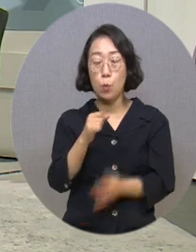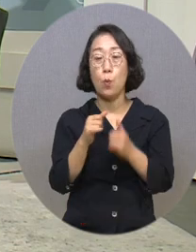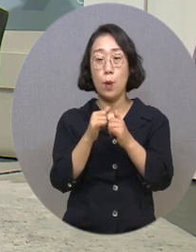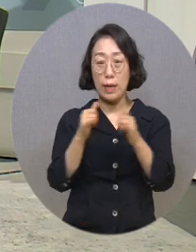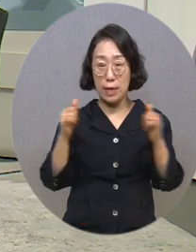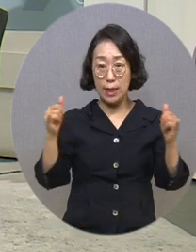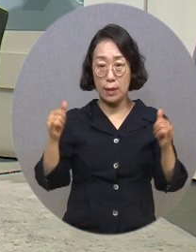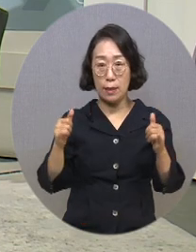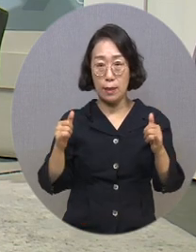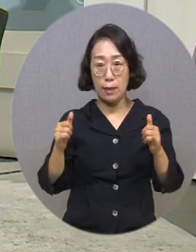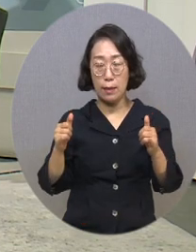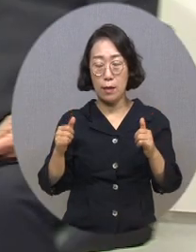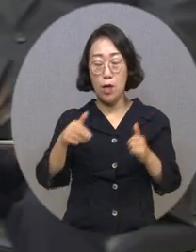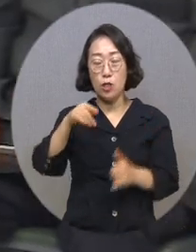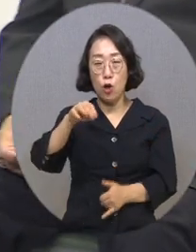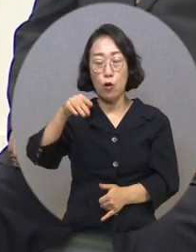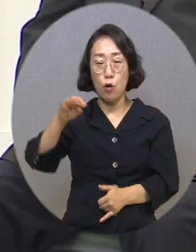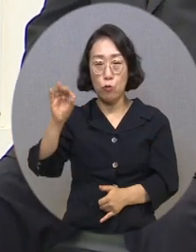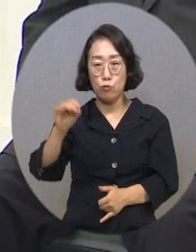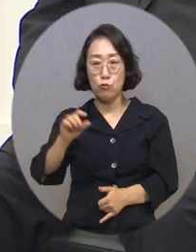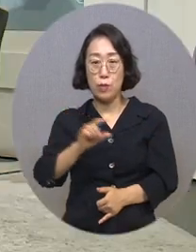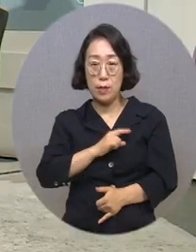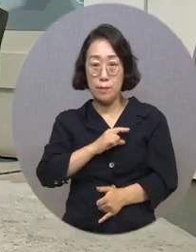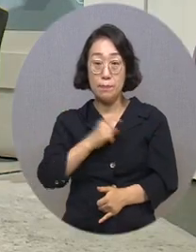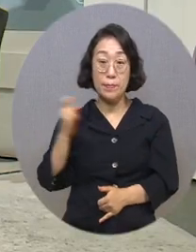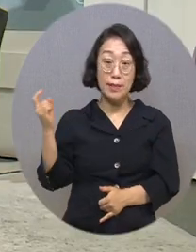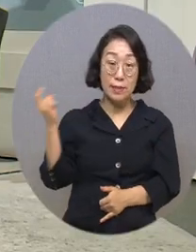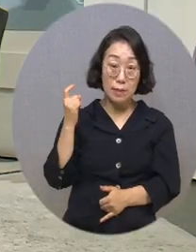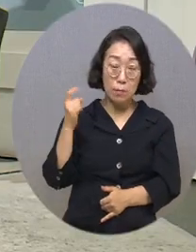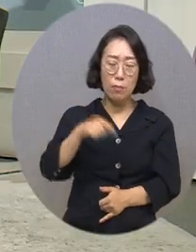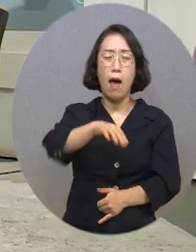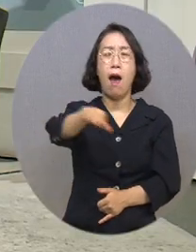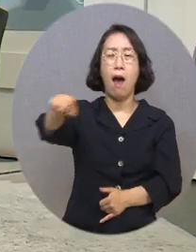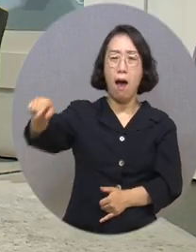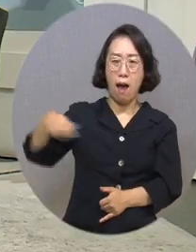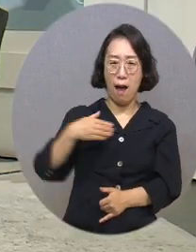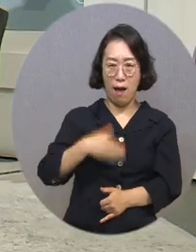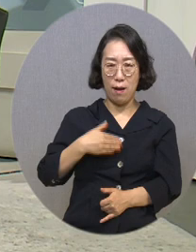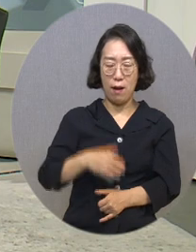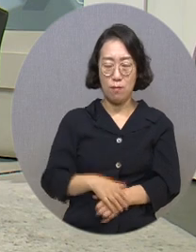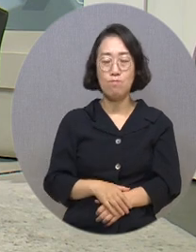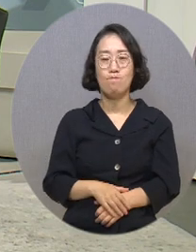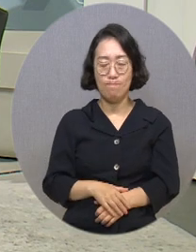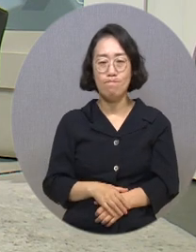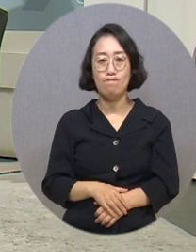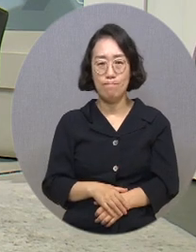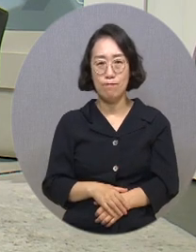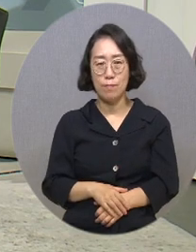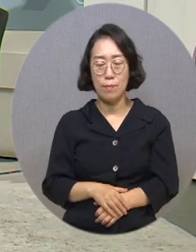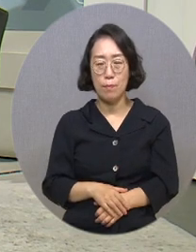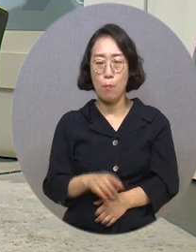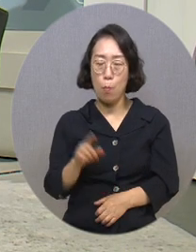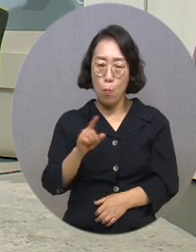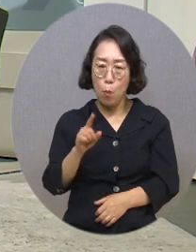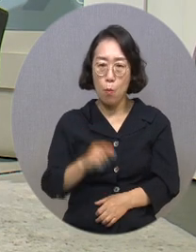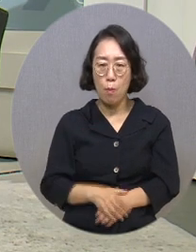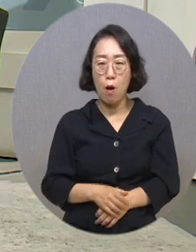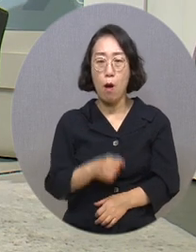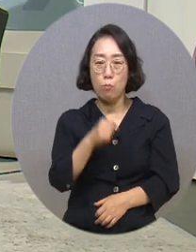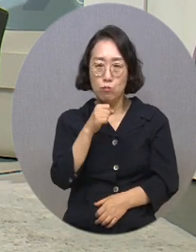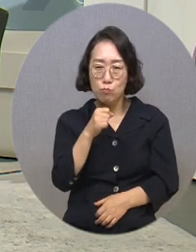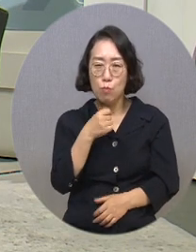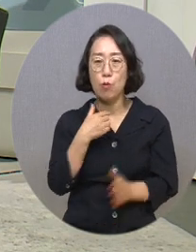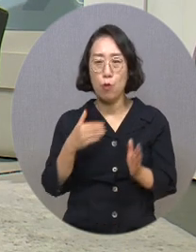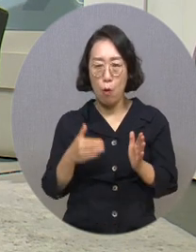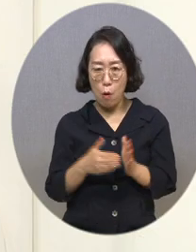많은 사람들이 정경수 아나운서라고 했을 때 사람들이 생각하는 이미지, 사람들이 오, 저